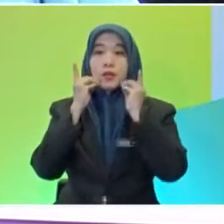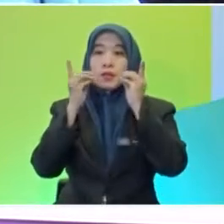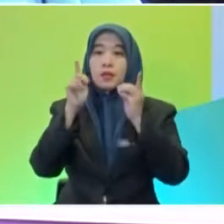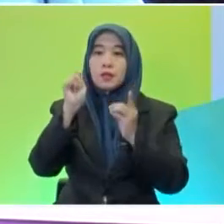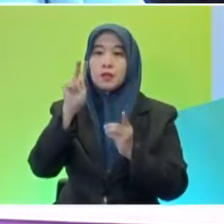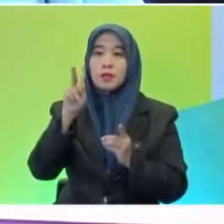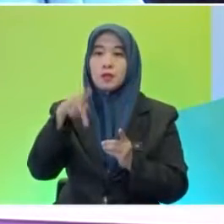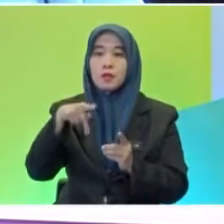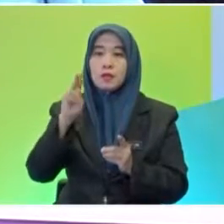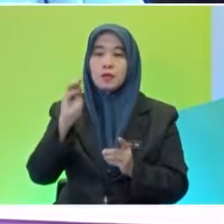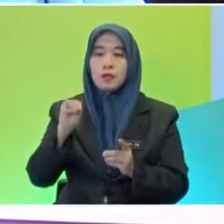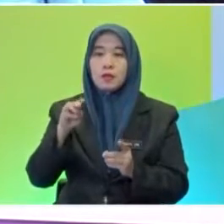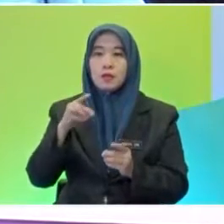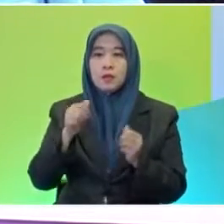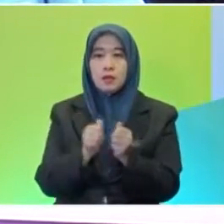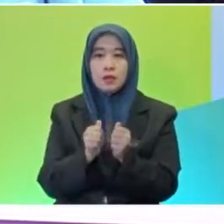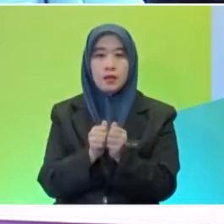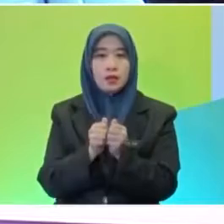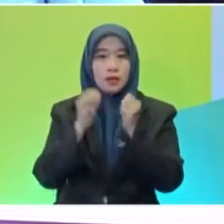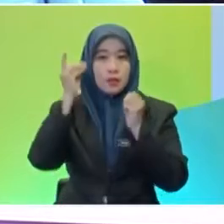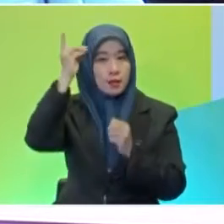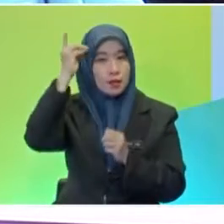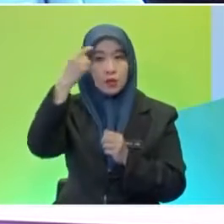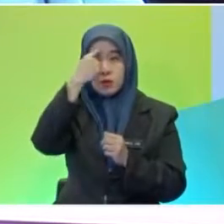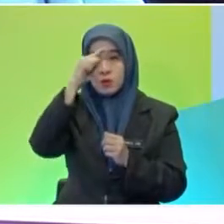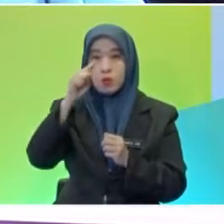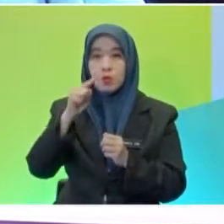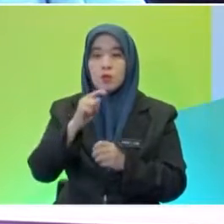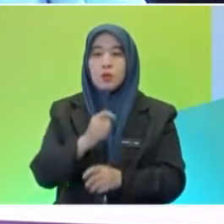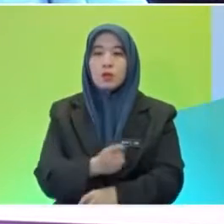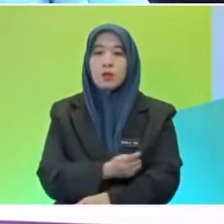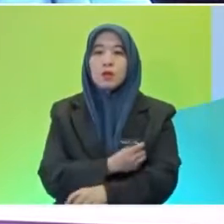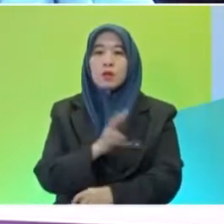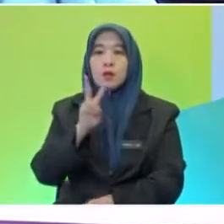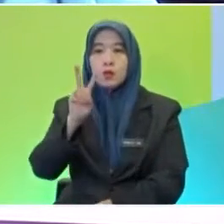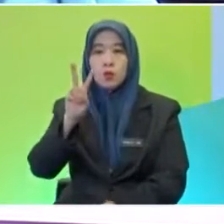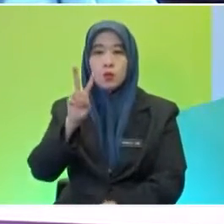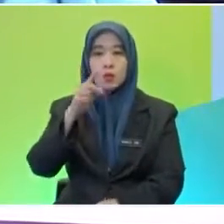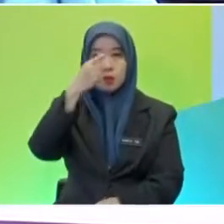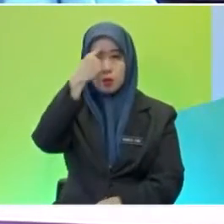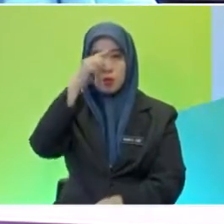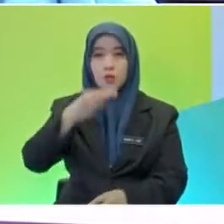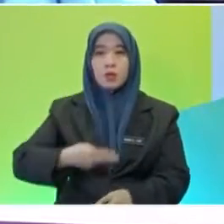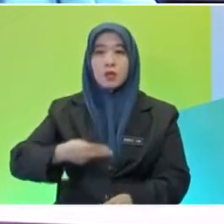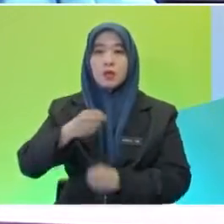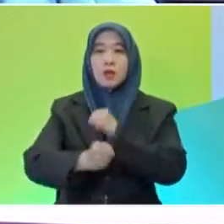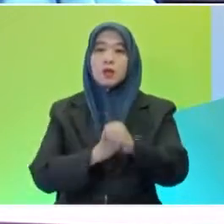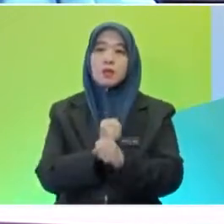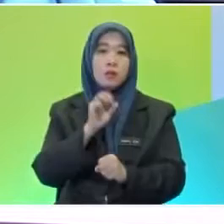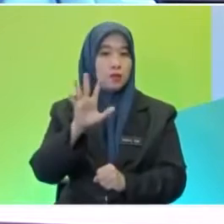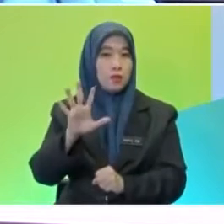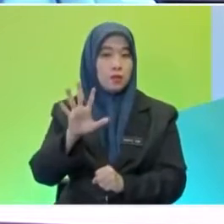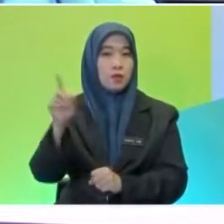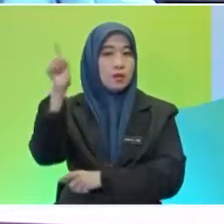sama dengan sayidin untuk slot tahap 2 pada hari ini mata pelajaran sejarah tahun 5 dan